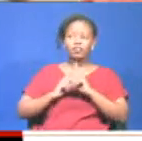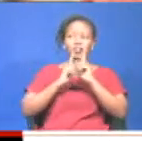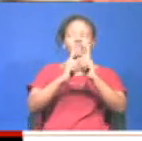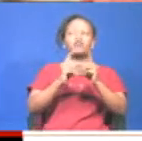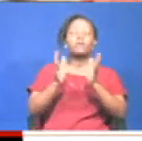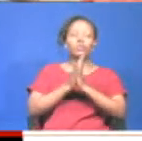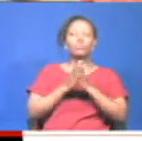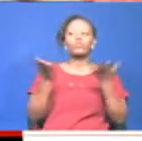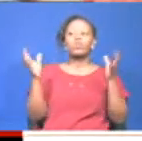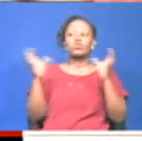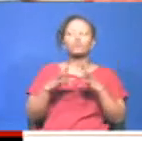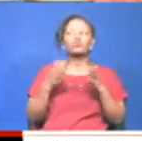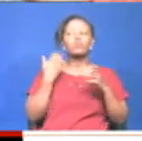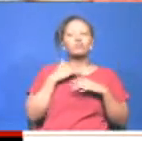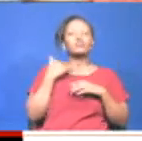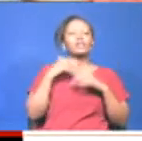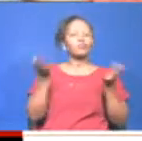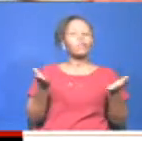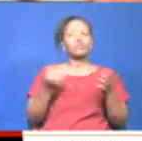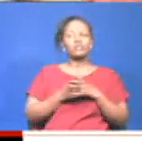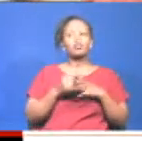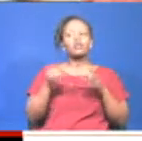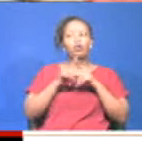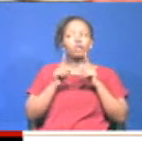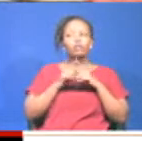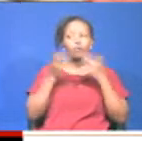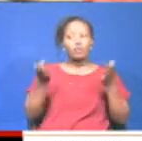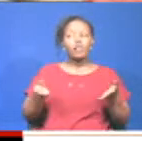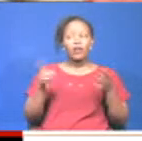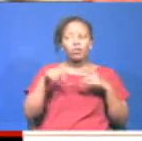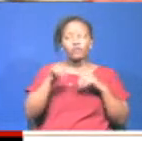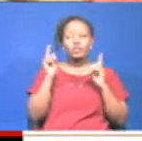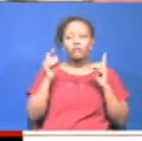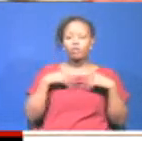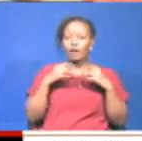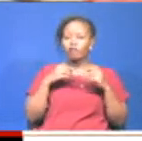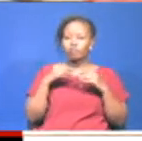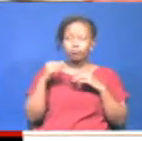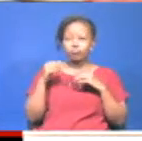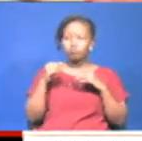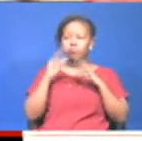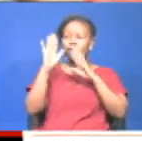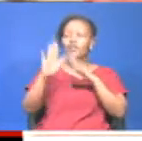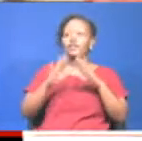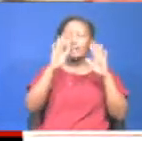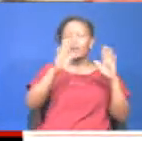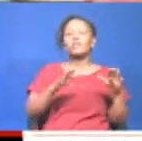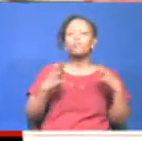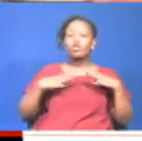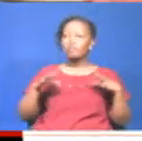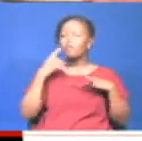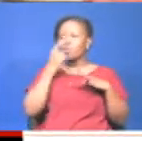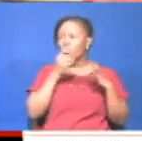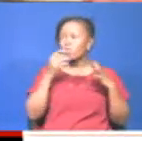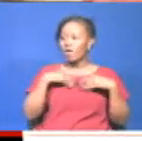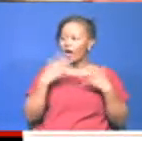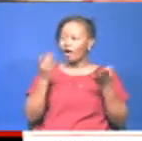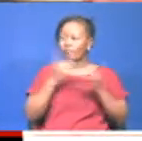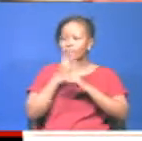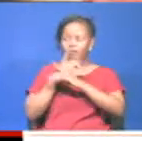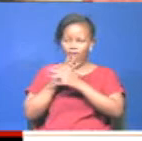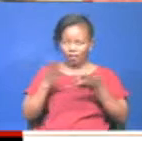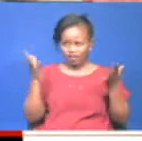naye, hiyo wanatembea na watu wako na marungu huku. Wametuambia hiyo wamedeal naye na